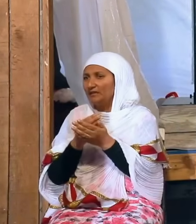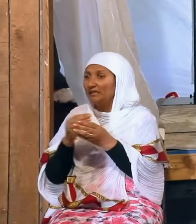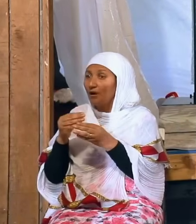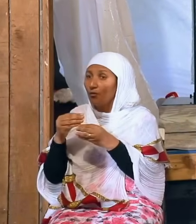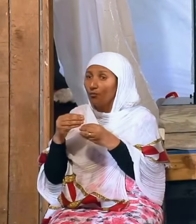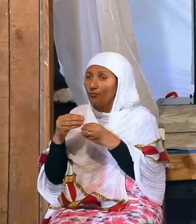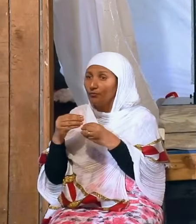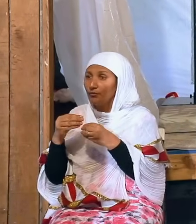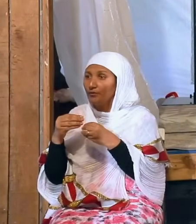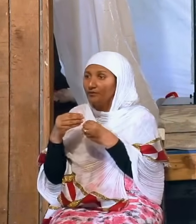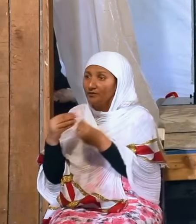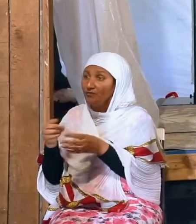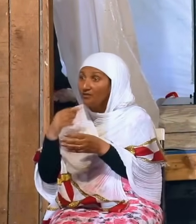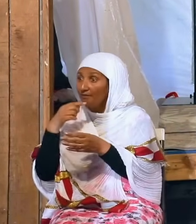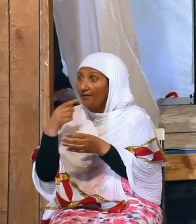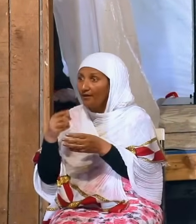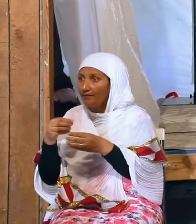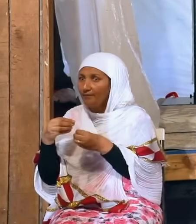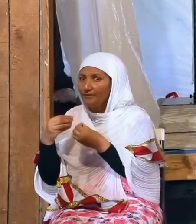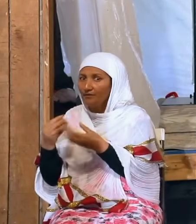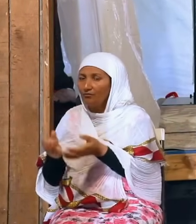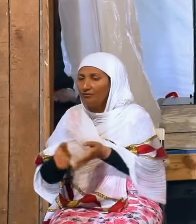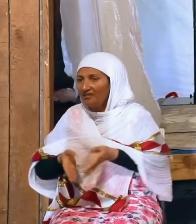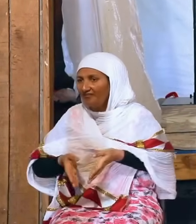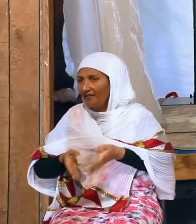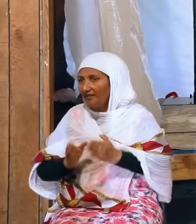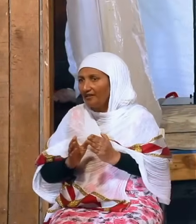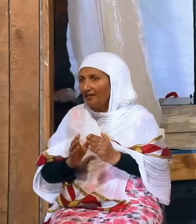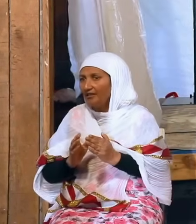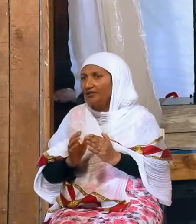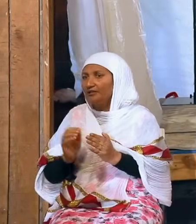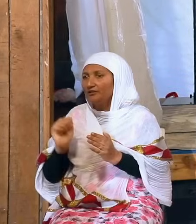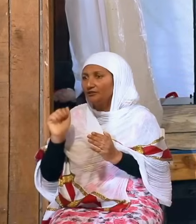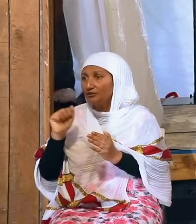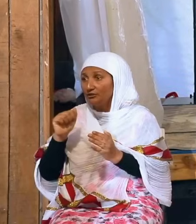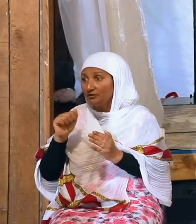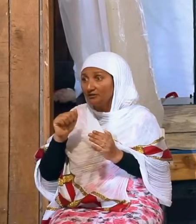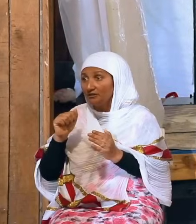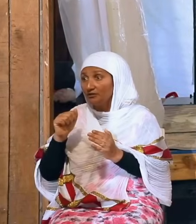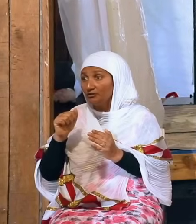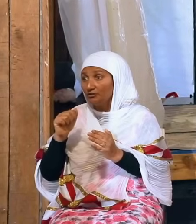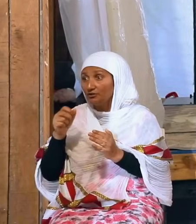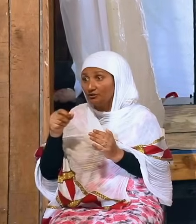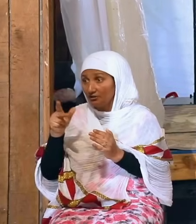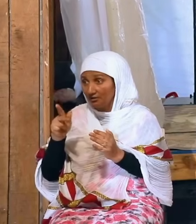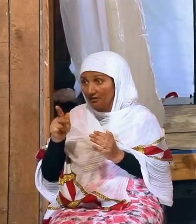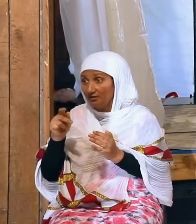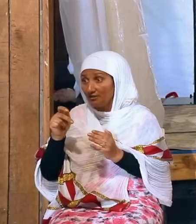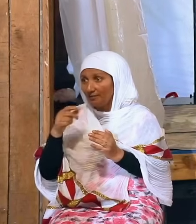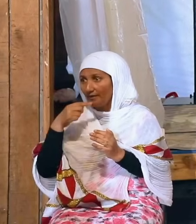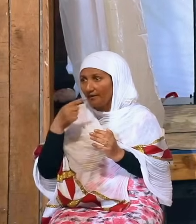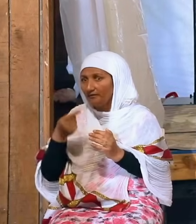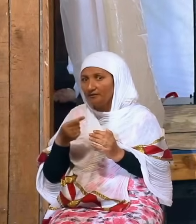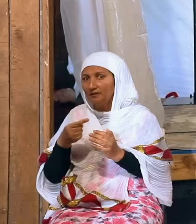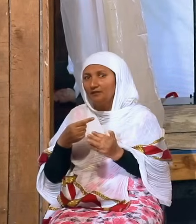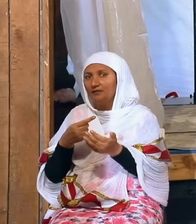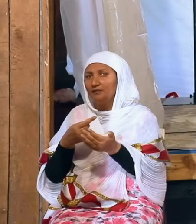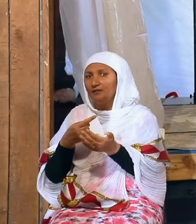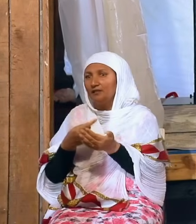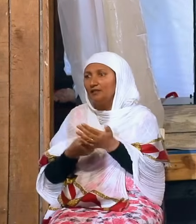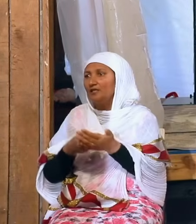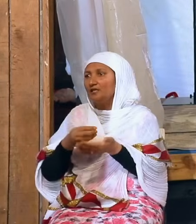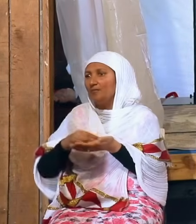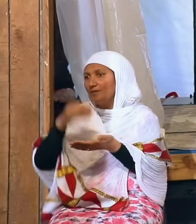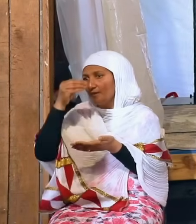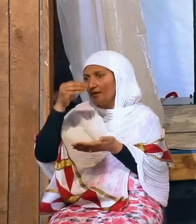እንዲተው፣ አድርግ ስንለው እንዲያደርግ ከተፈለገ እሺ ማለትን ለምሳሌ እንደዚህ የሚማረው